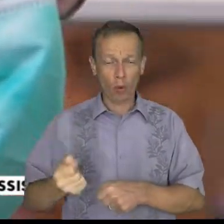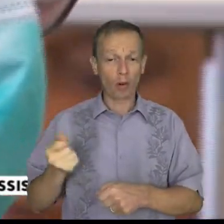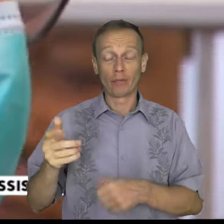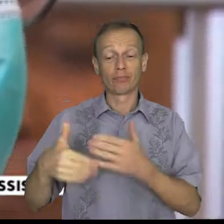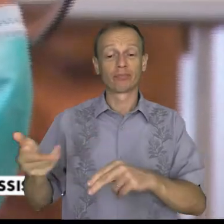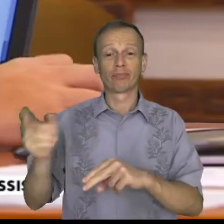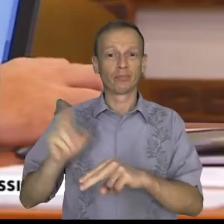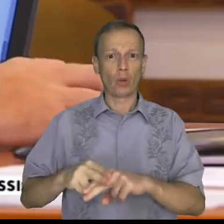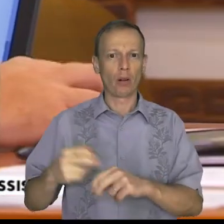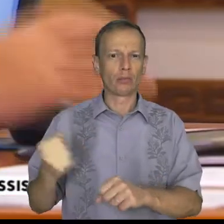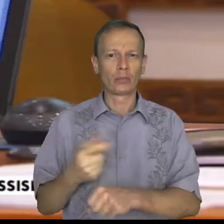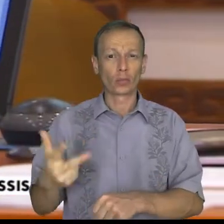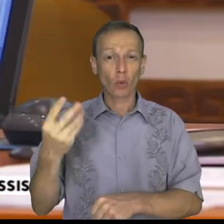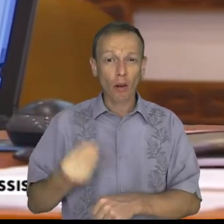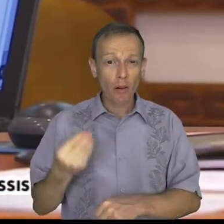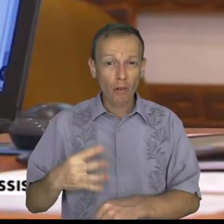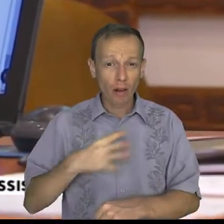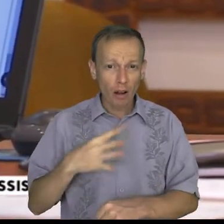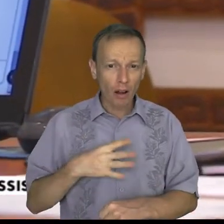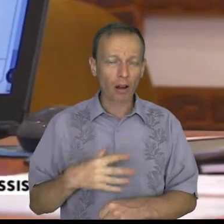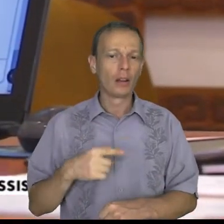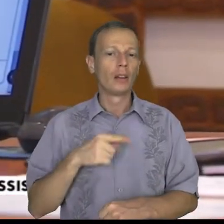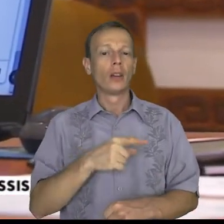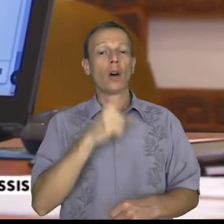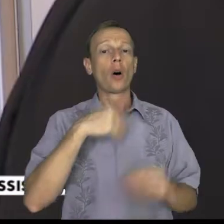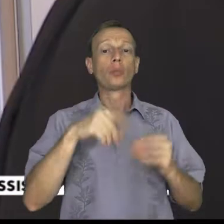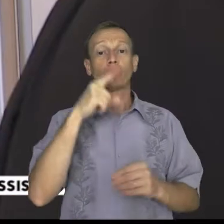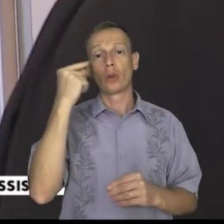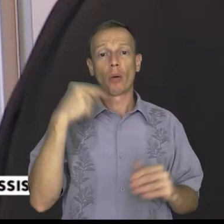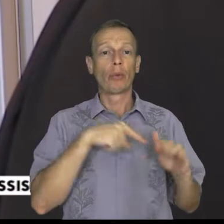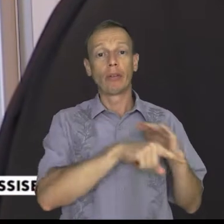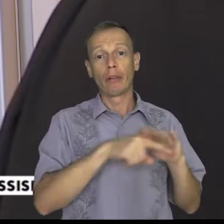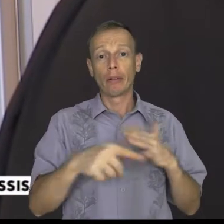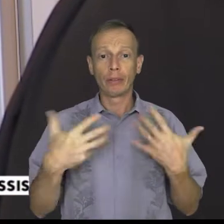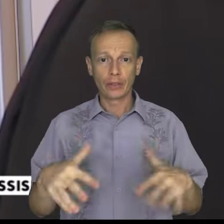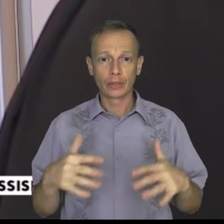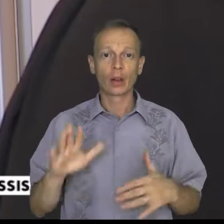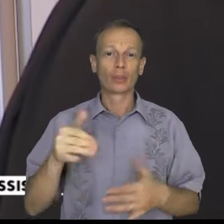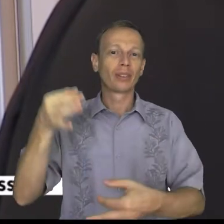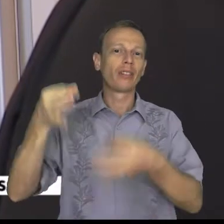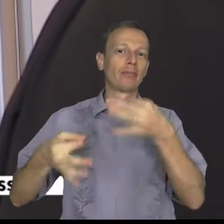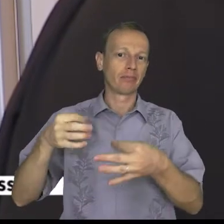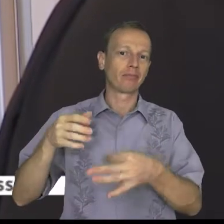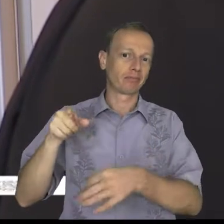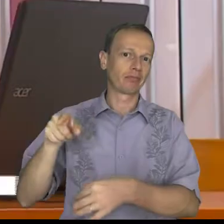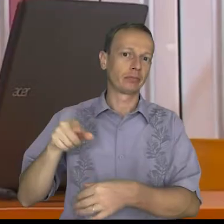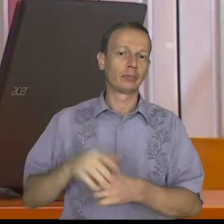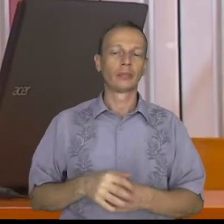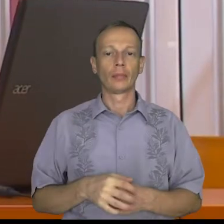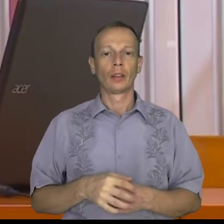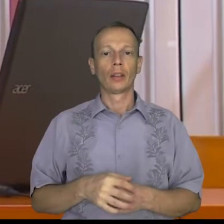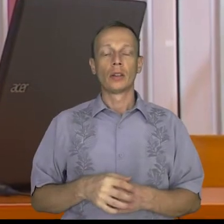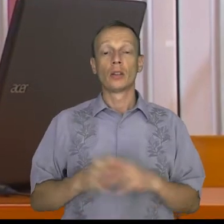enfants, décédera des suites de ses blessures mortellement infligées par son mari infidèle. Ameta, compte rendu de l'audience avec